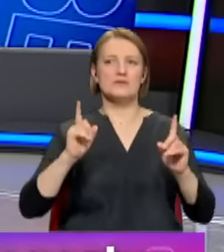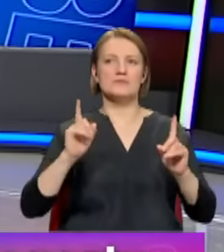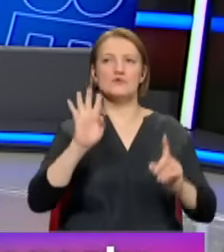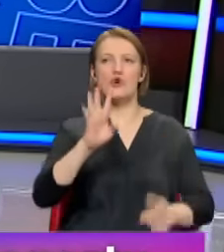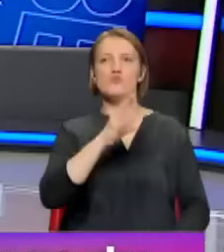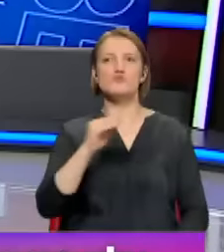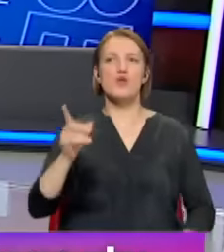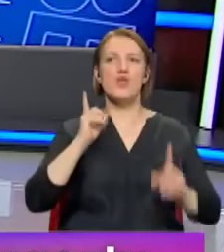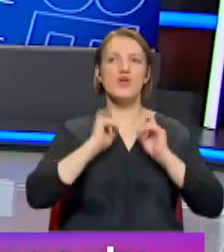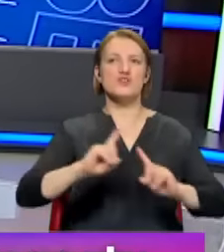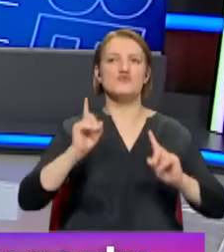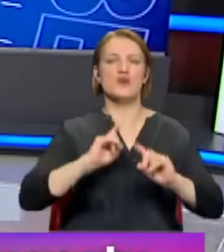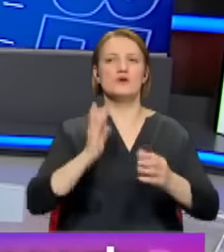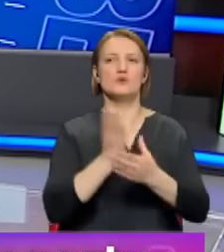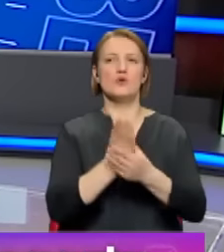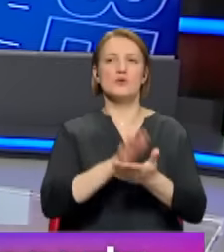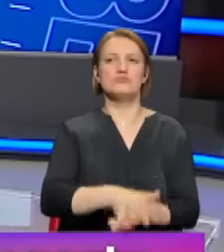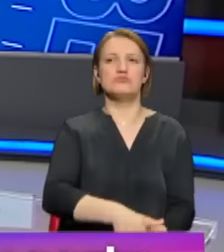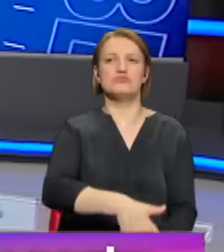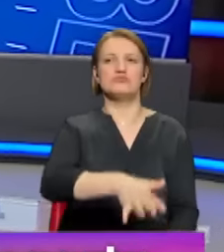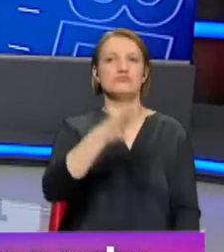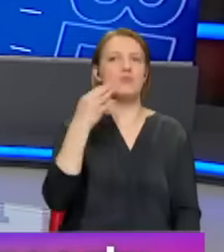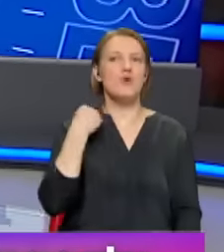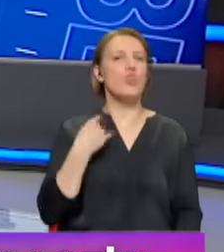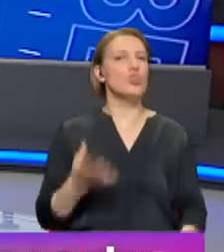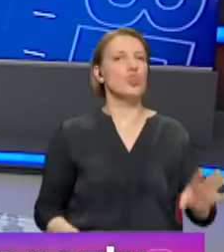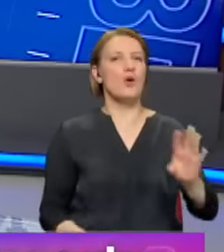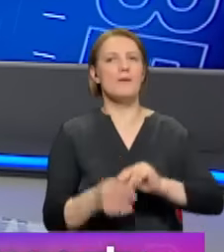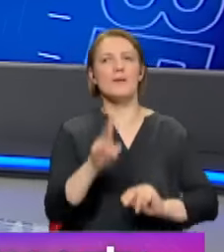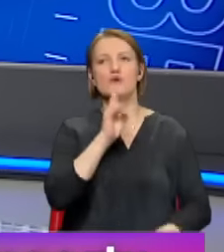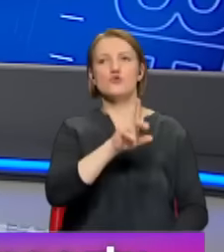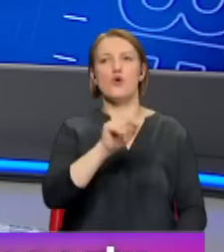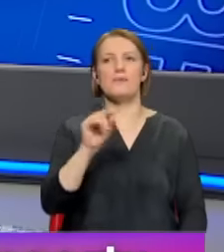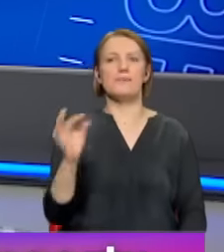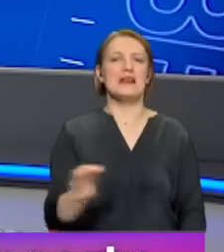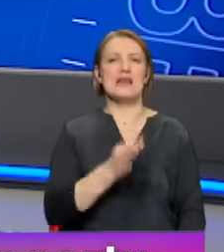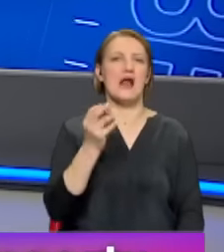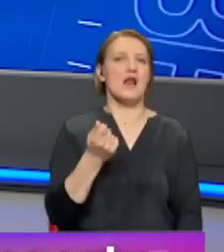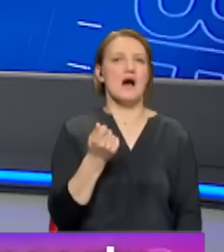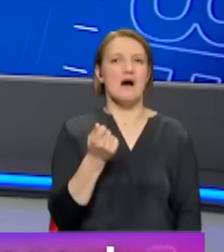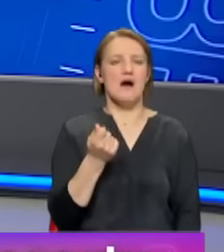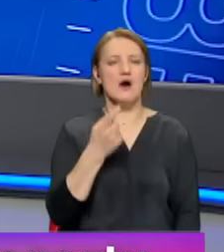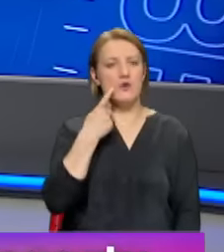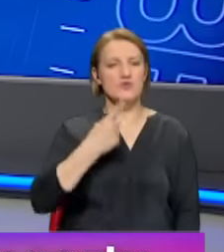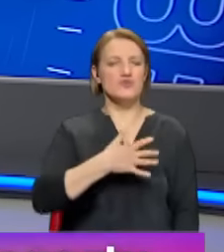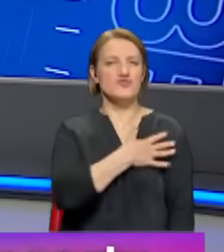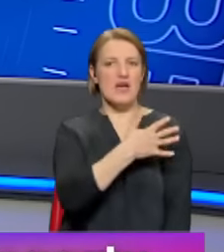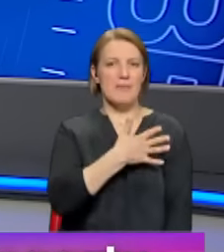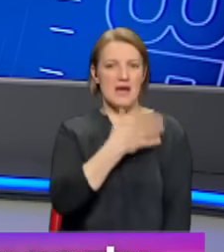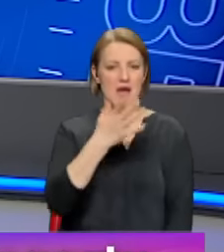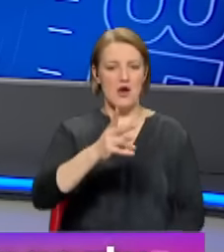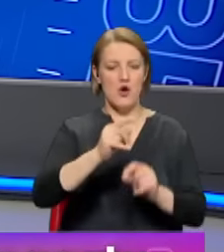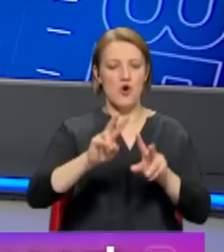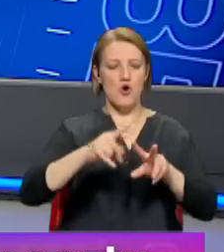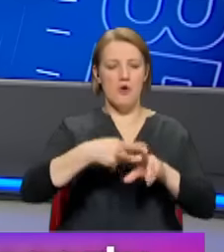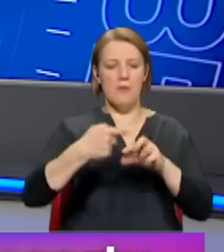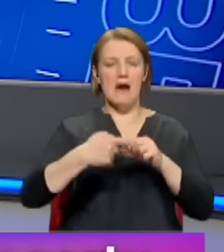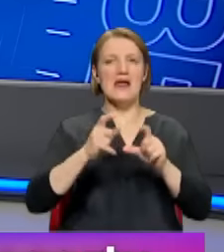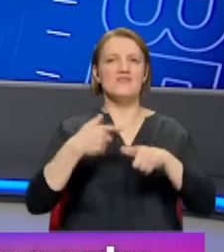milyon icra dosyası, icra takibindeki borç tutarı ise 211 milyar lira. Cumhuriyet Halk Partisi'nden Ömer